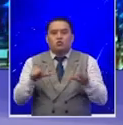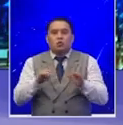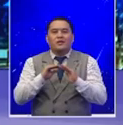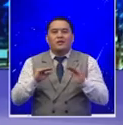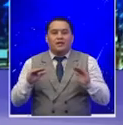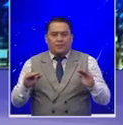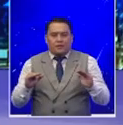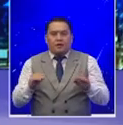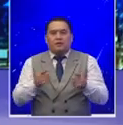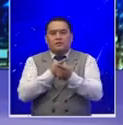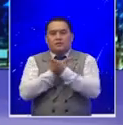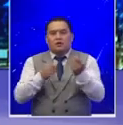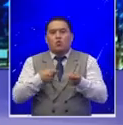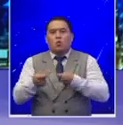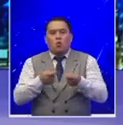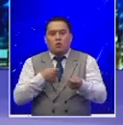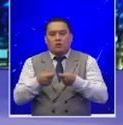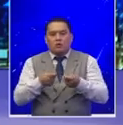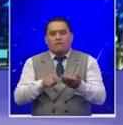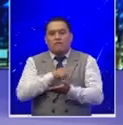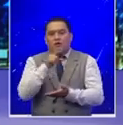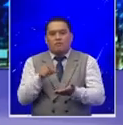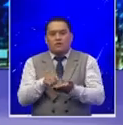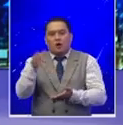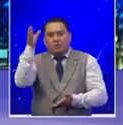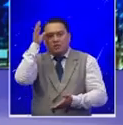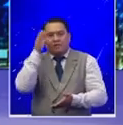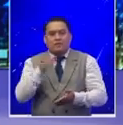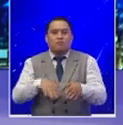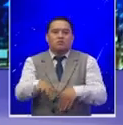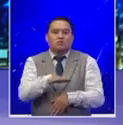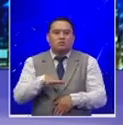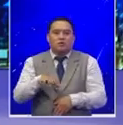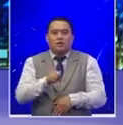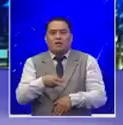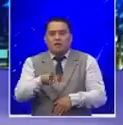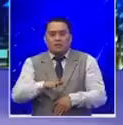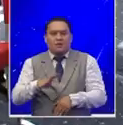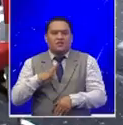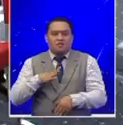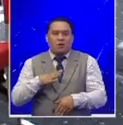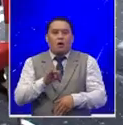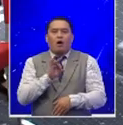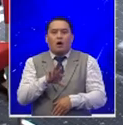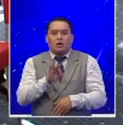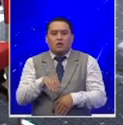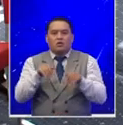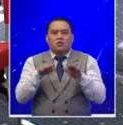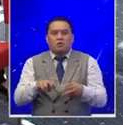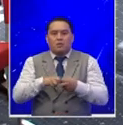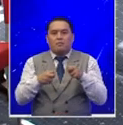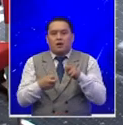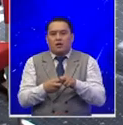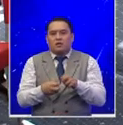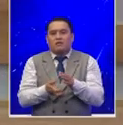школьников. Об этом заявило руководство управления образования в ходе брифинга на площадке ЖТСУ «Медиа». Уже до конца октября решится